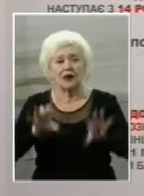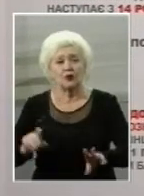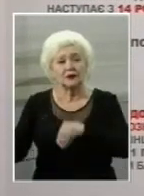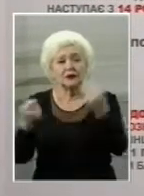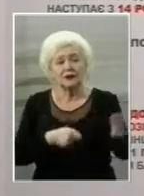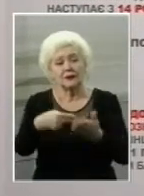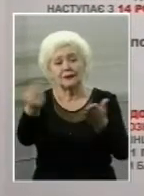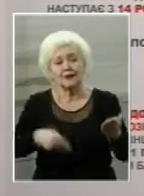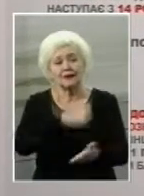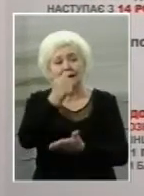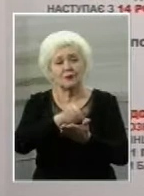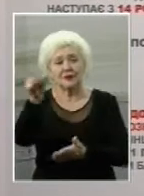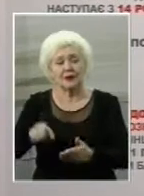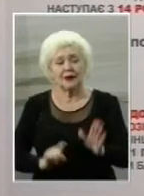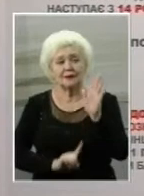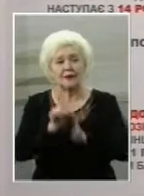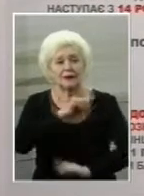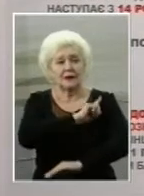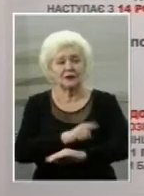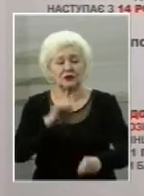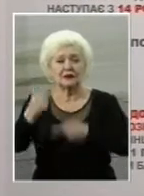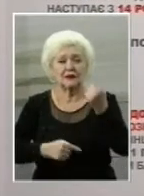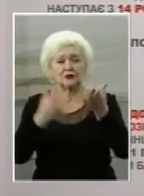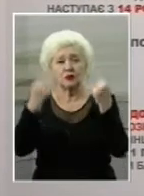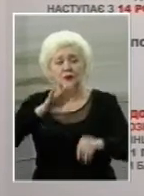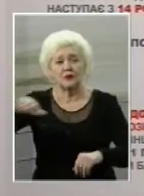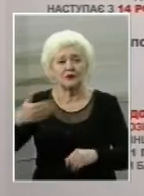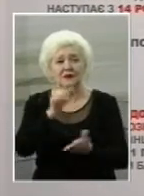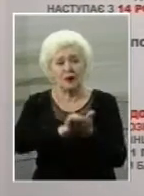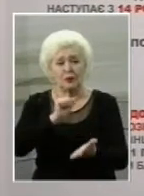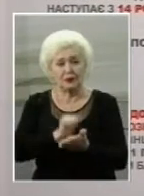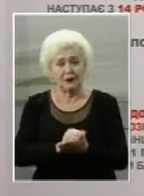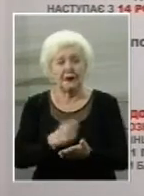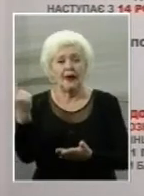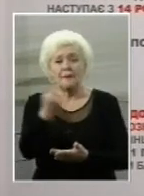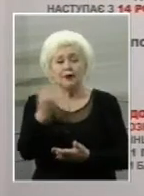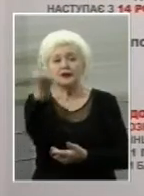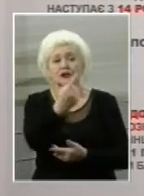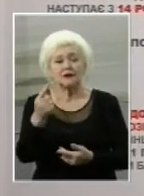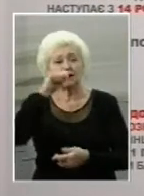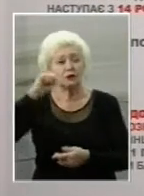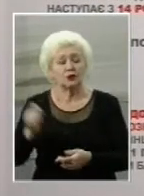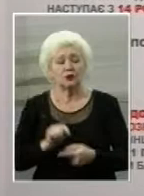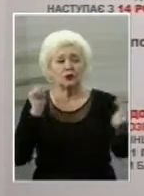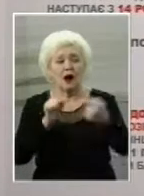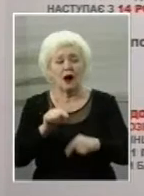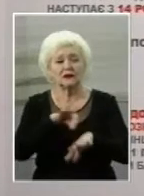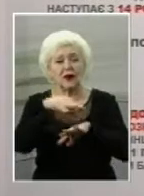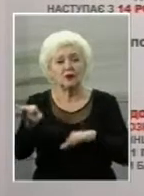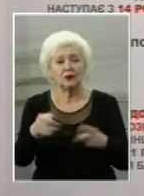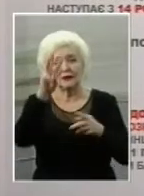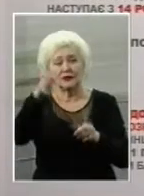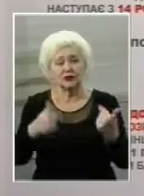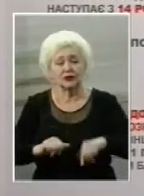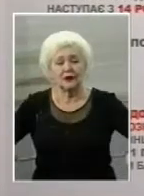підпис президенту. Він набирає чинності з наступного дня після його опублікування. Перший і єдиний в Україні антибулінговий штаб створено